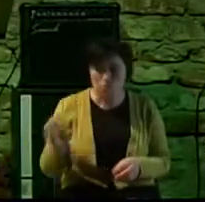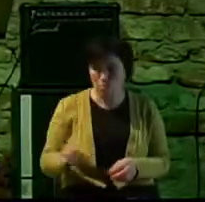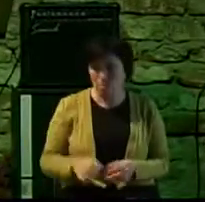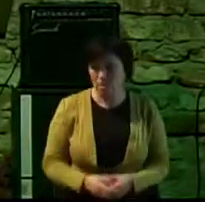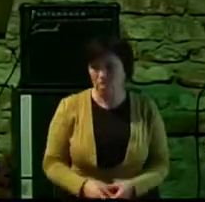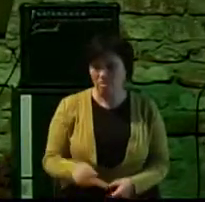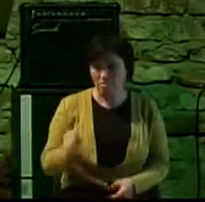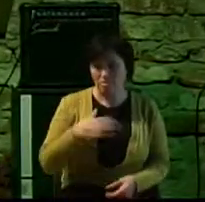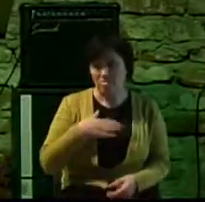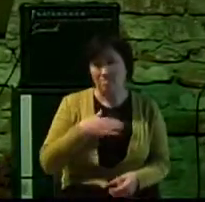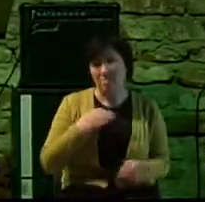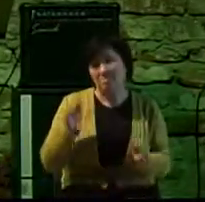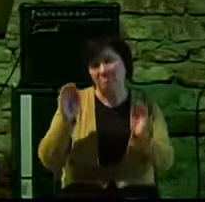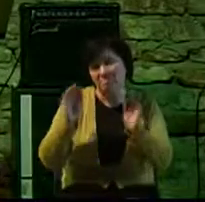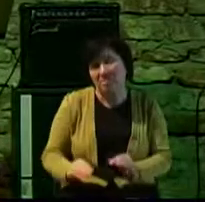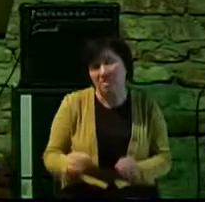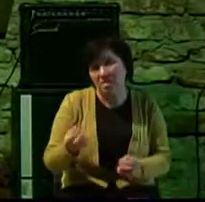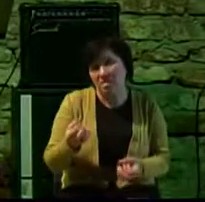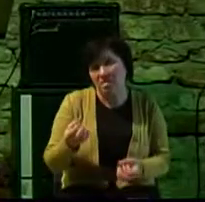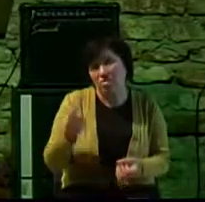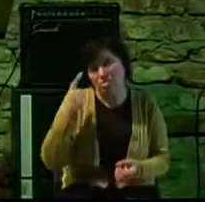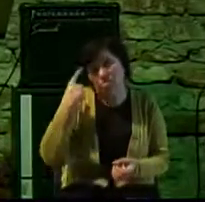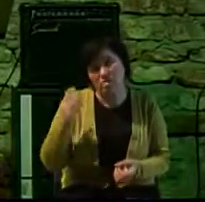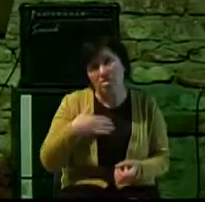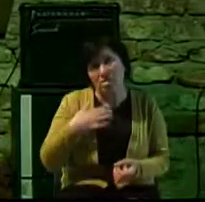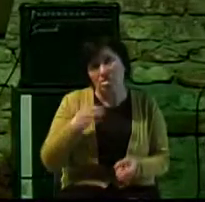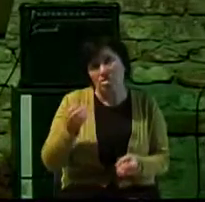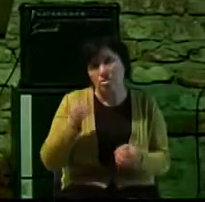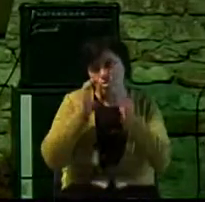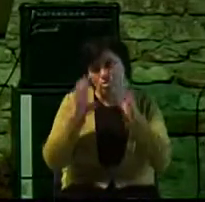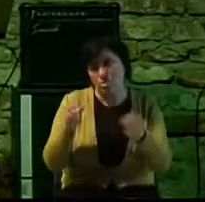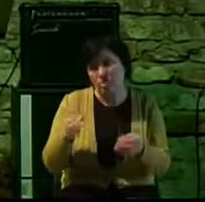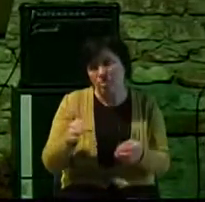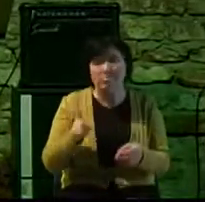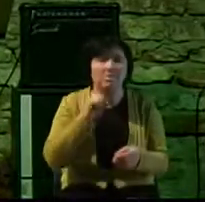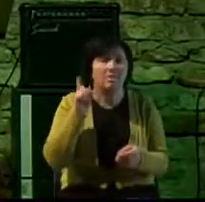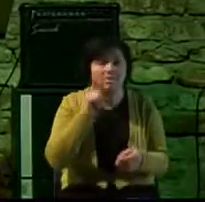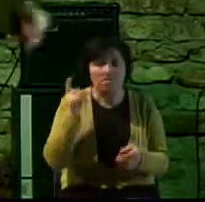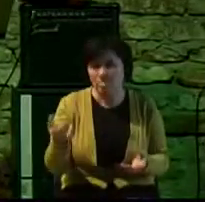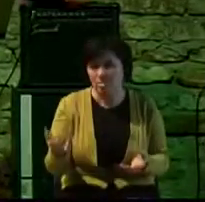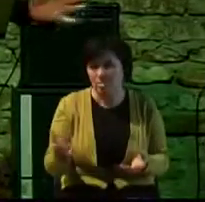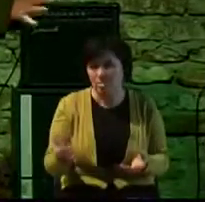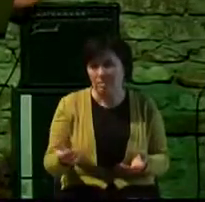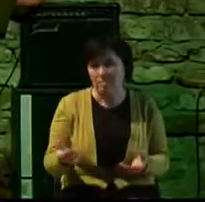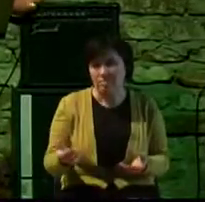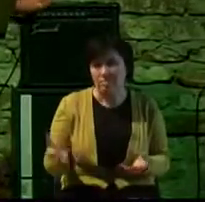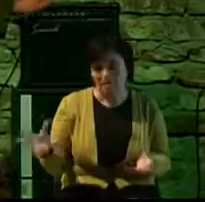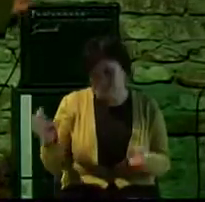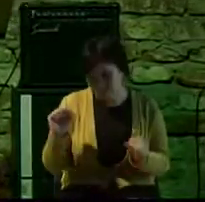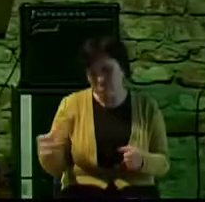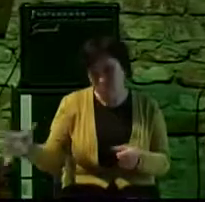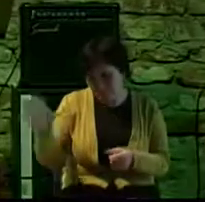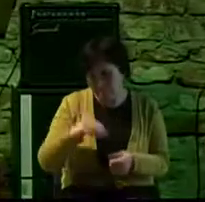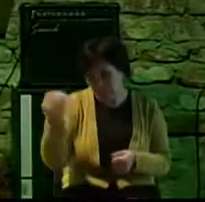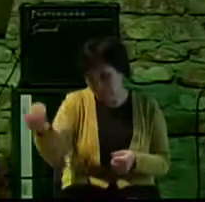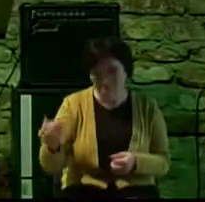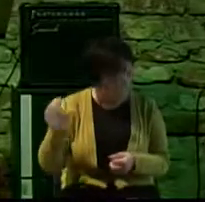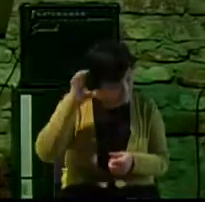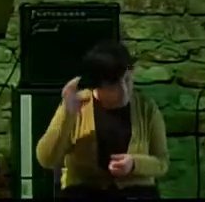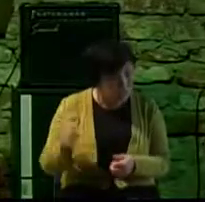меня достаточно большим духовным авторитетом, чтобы внимать всем словам, которые я говорю. Но если мы пойдем с тобой, может быть, тебя